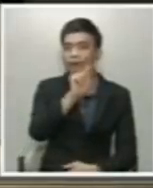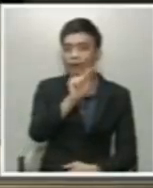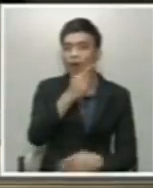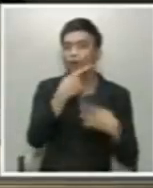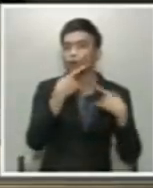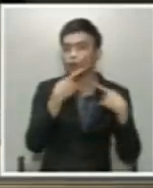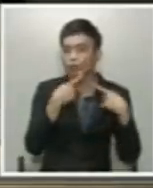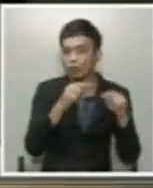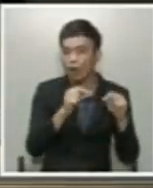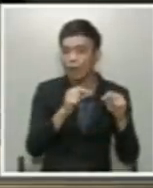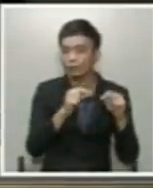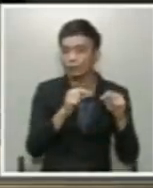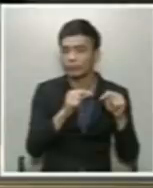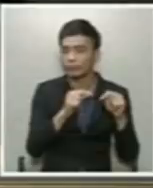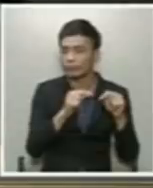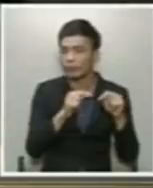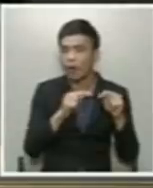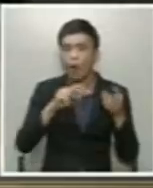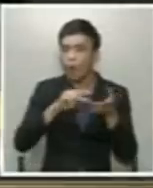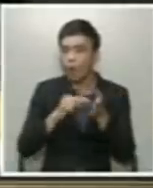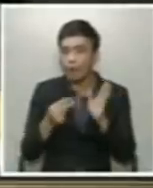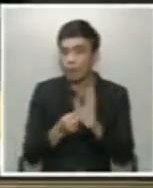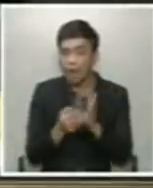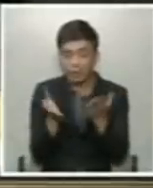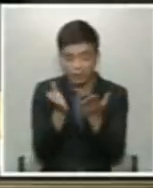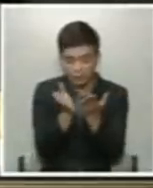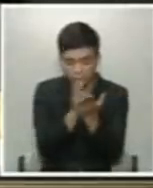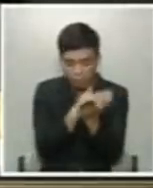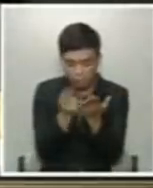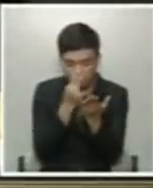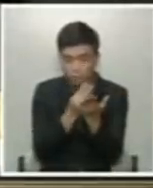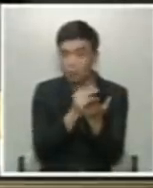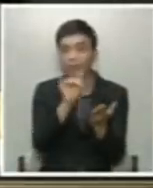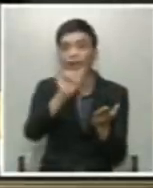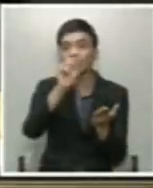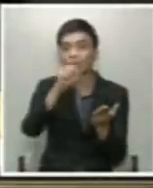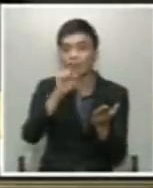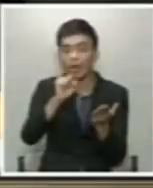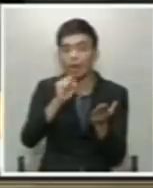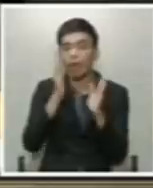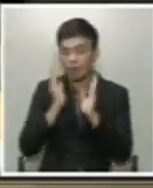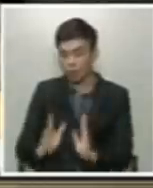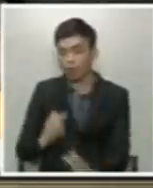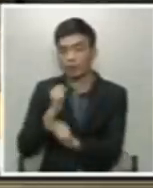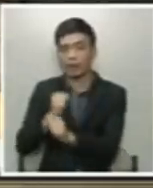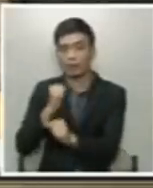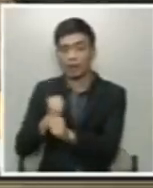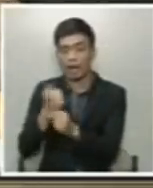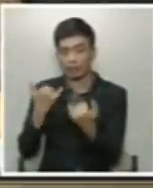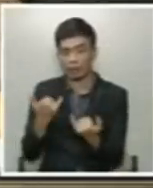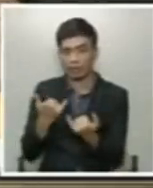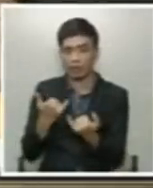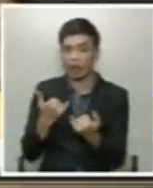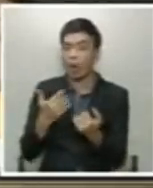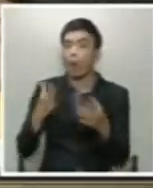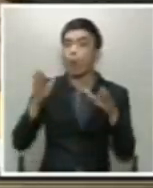ตอบมาอย่างนี้นะฮะแสดงว่าท่านนี่ยังไม่ได้ดูข้อมูลเรื่องอัตราการใช้กำลังการผลิตที่วันนี้ต่ำเตี้ยเรี่ยดิน